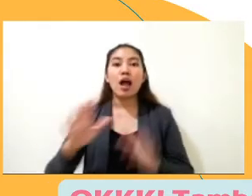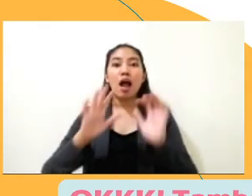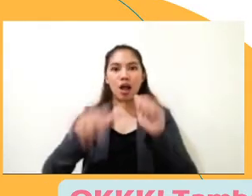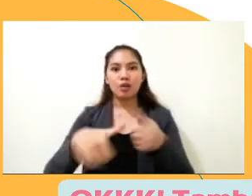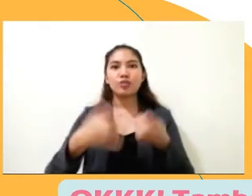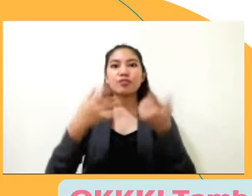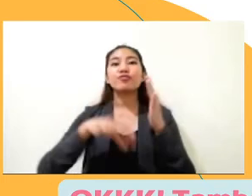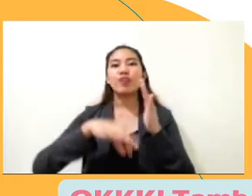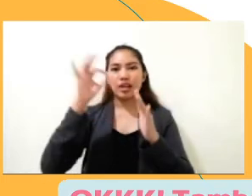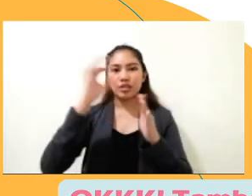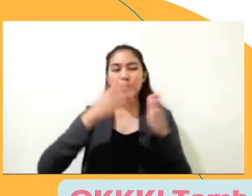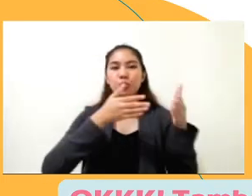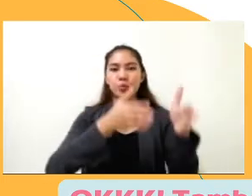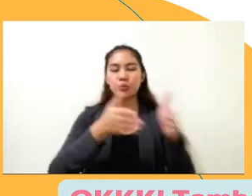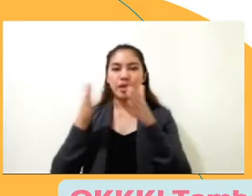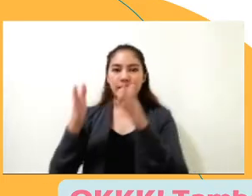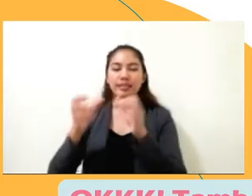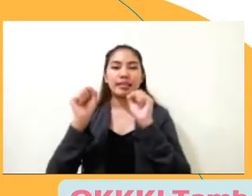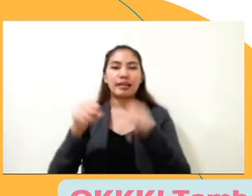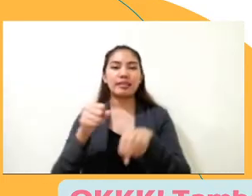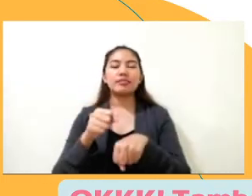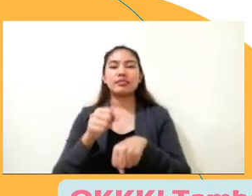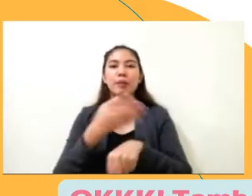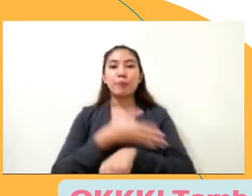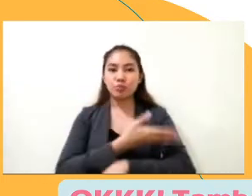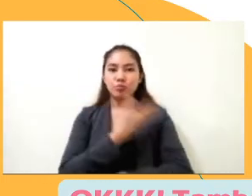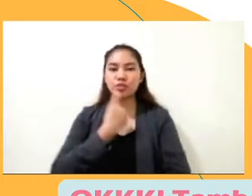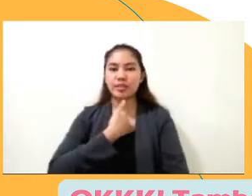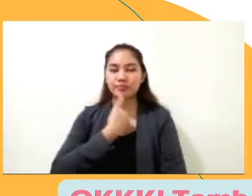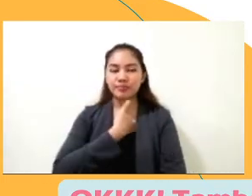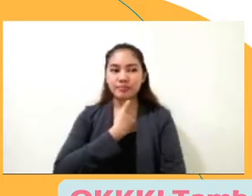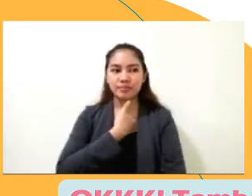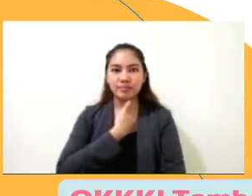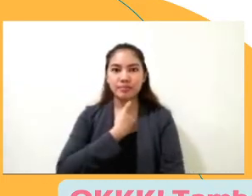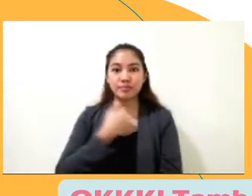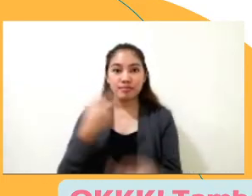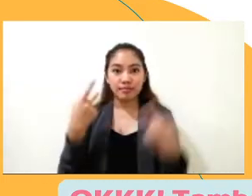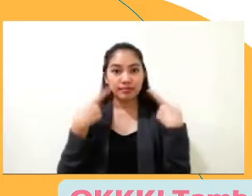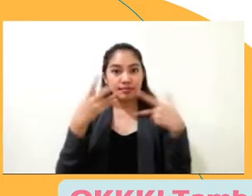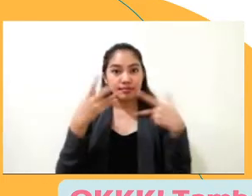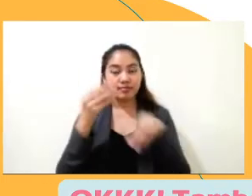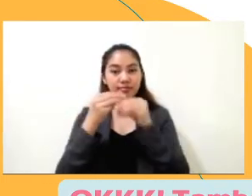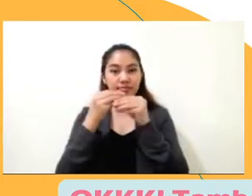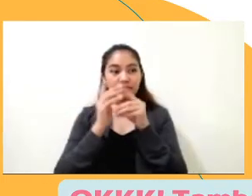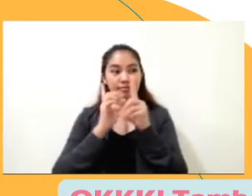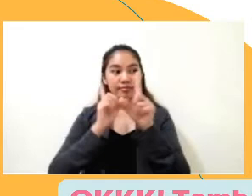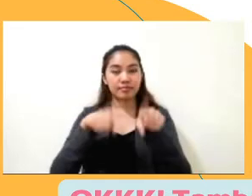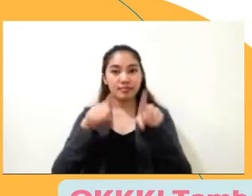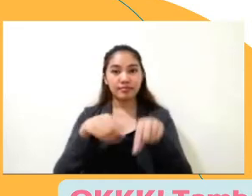yung mga strategies na pwede natin gawin? Meron po bang nais idagdag?